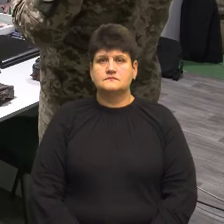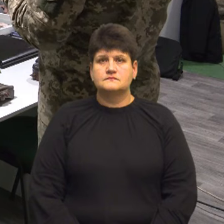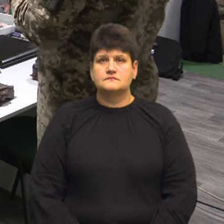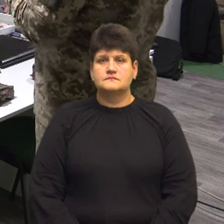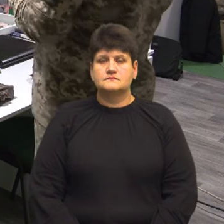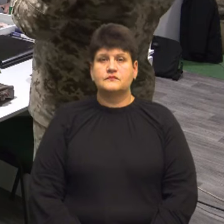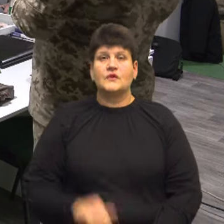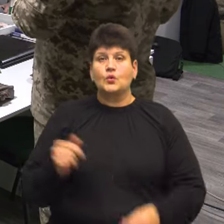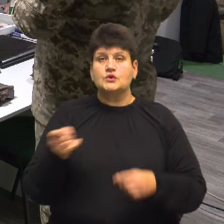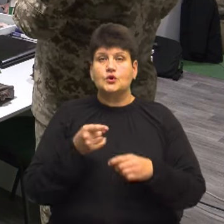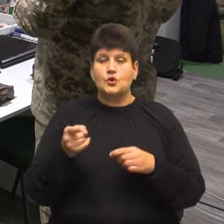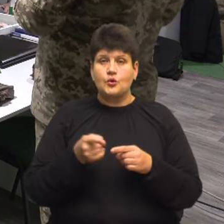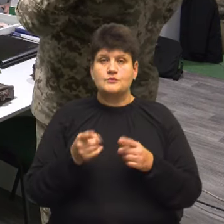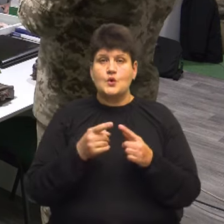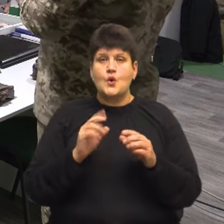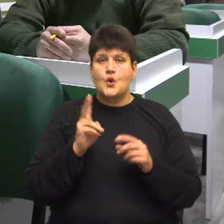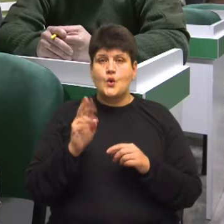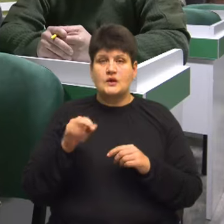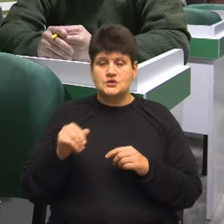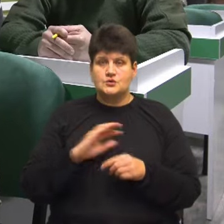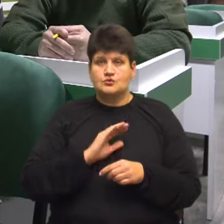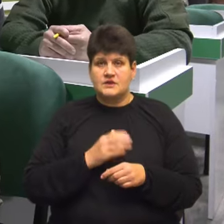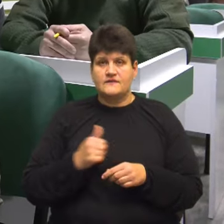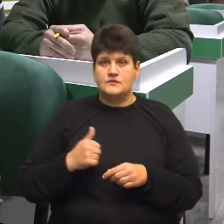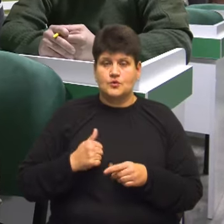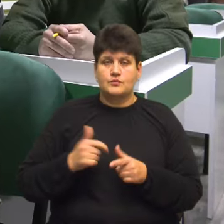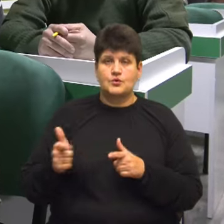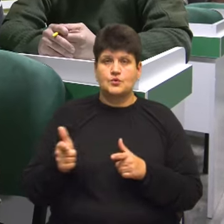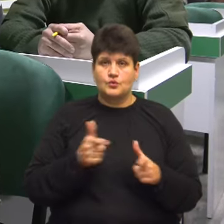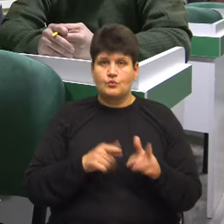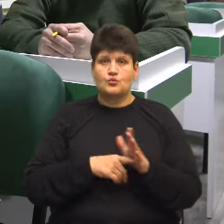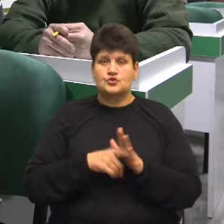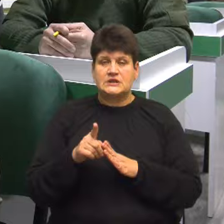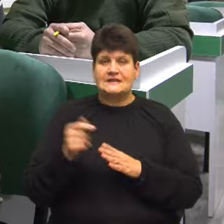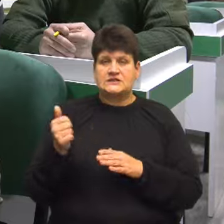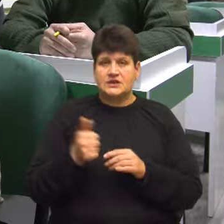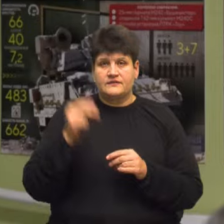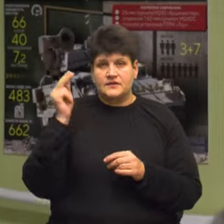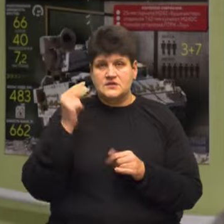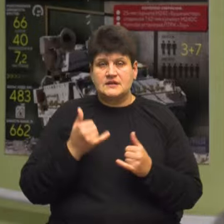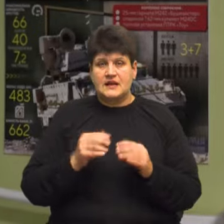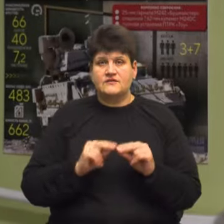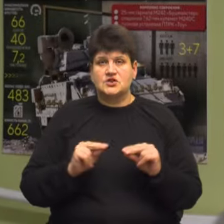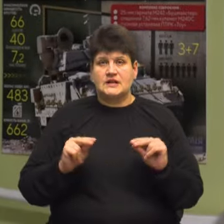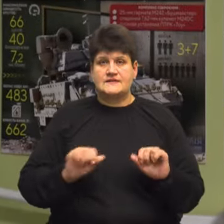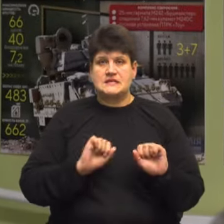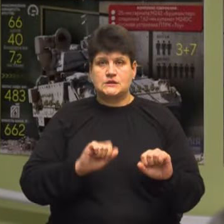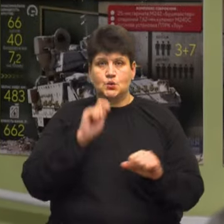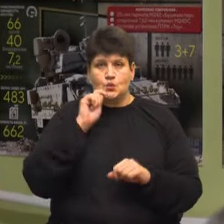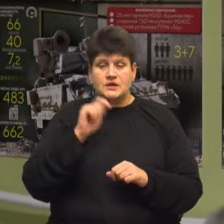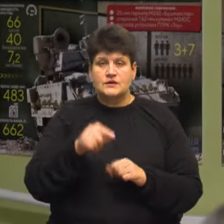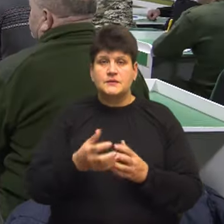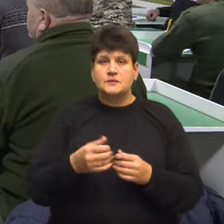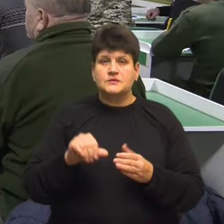У Тернопільському фаховому коледжі з посиленою військовою та фізичною підготовкою почали тижневі навчання для вчителів захисту України. У них беруть